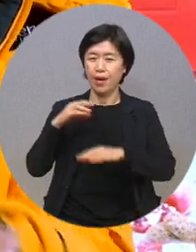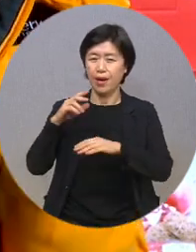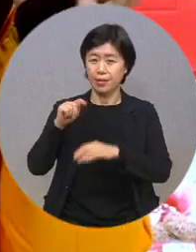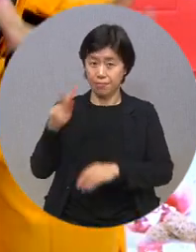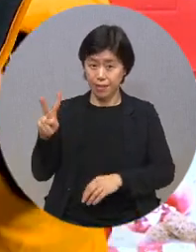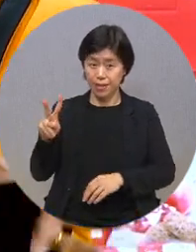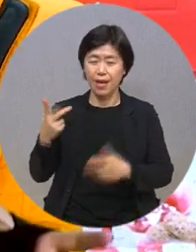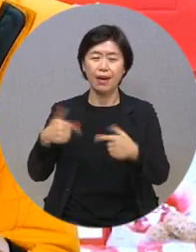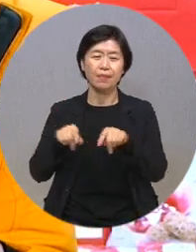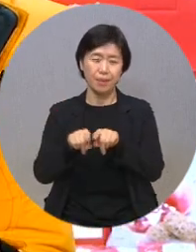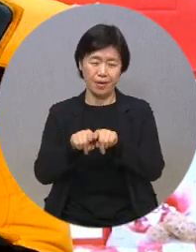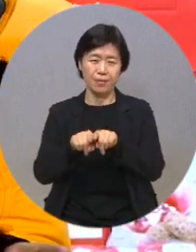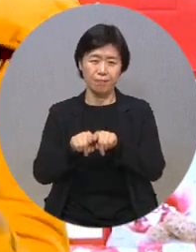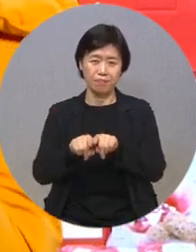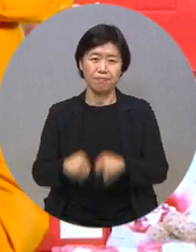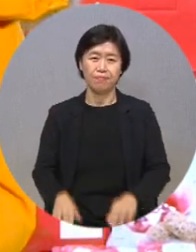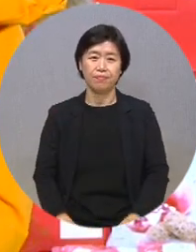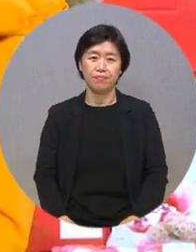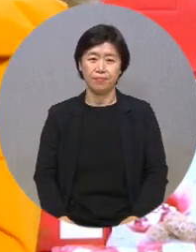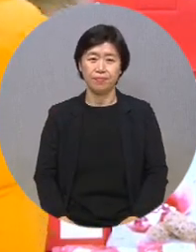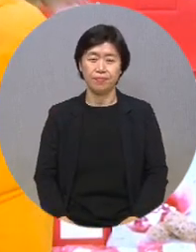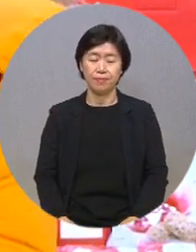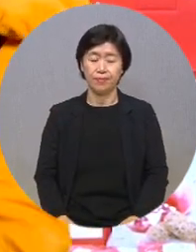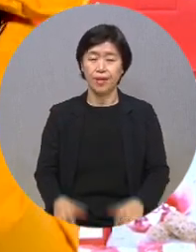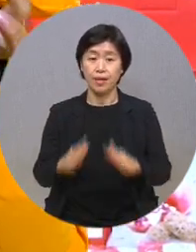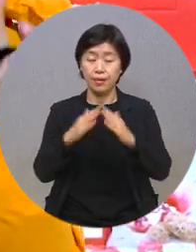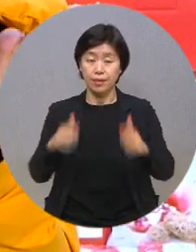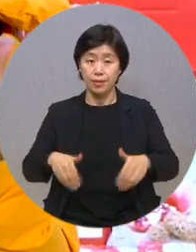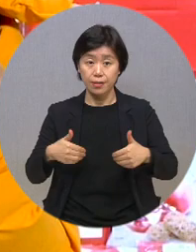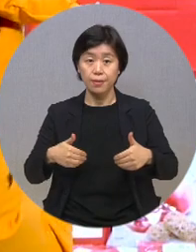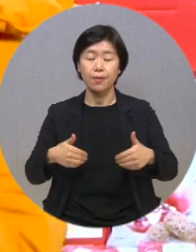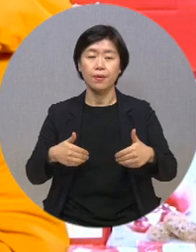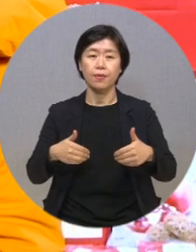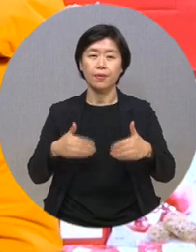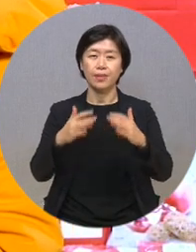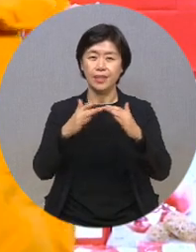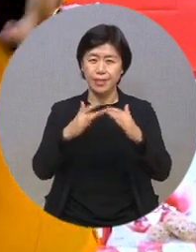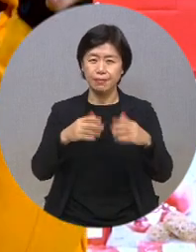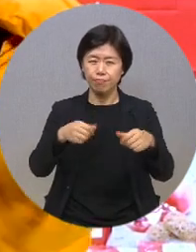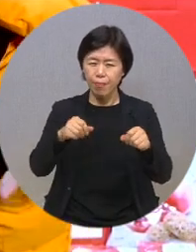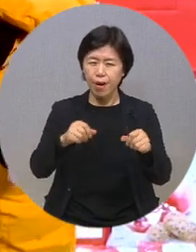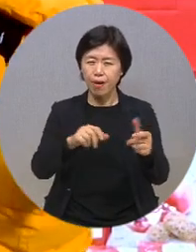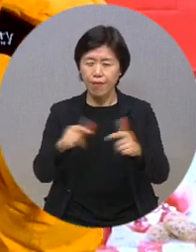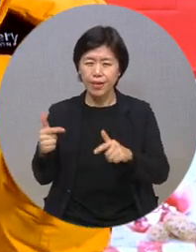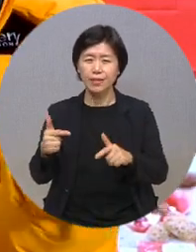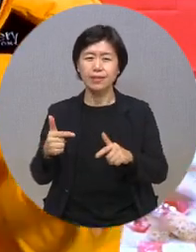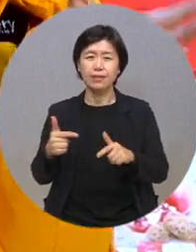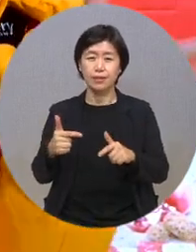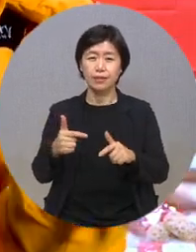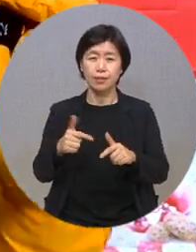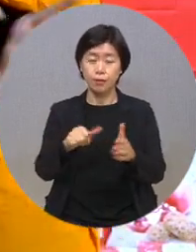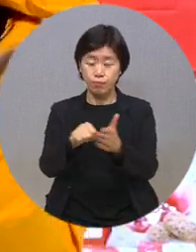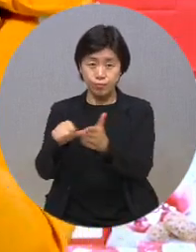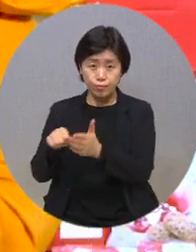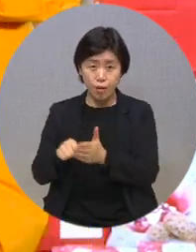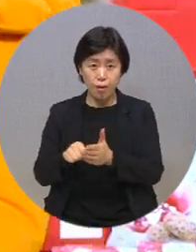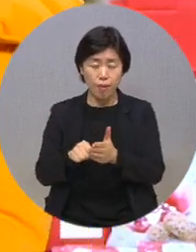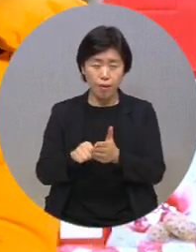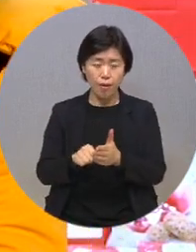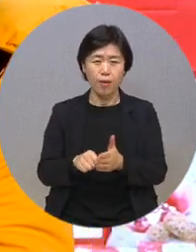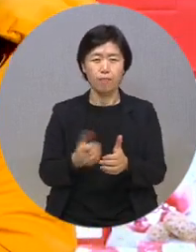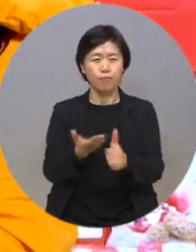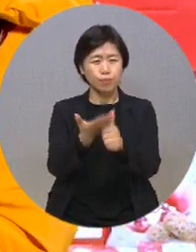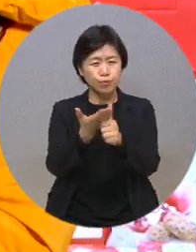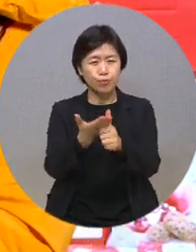손잡고 남도 장터에 올라와 있는 그 맛있는 품목들이 어디서 생산되는지를 한 곳 한 곳